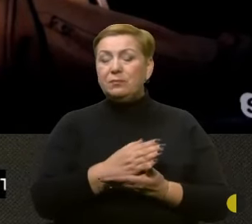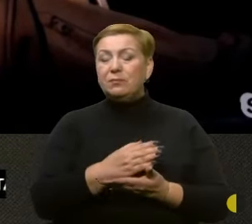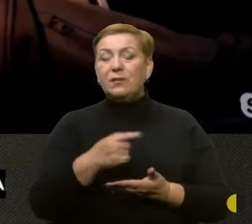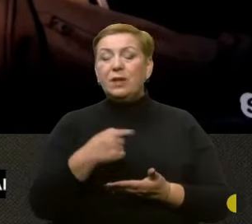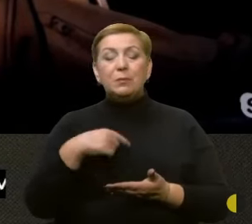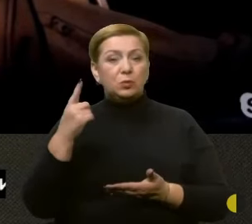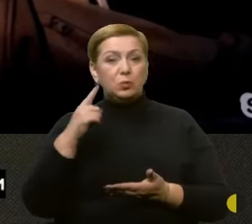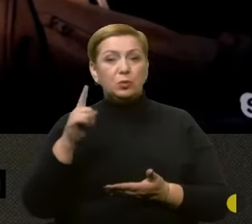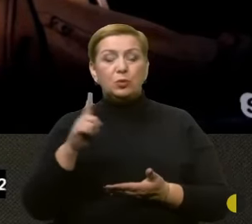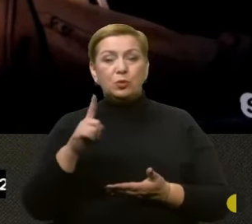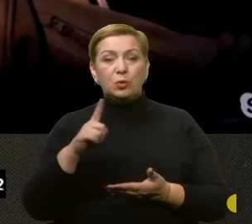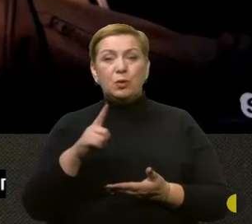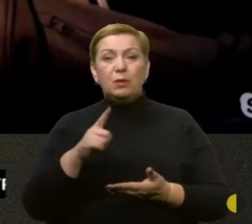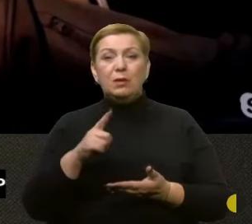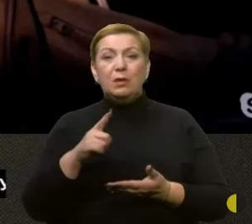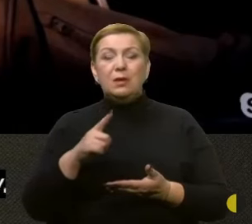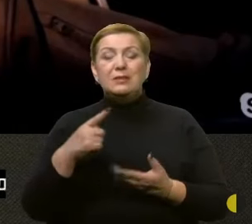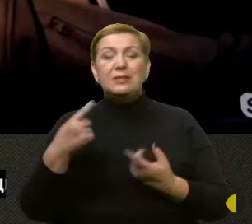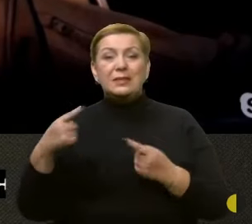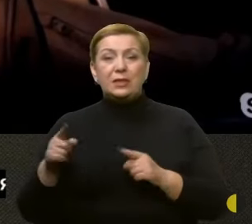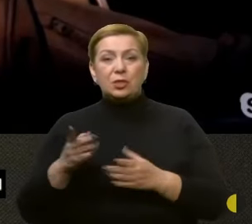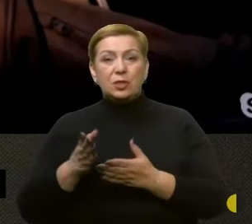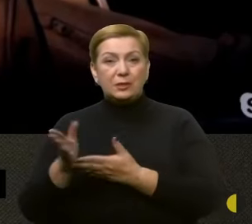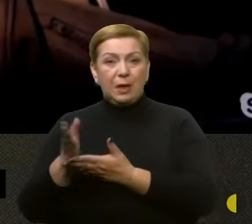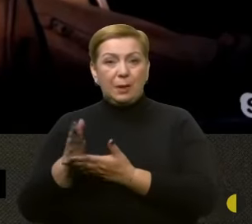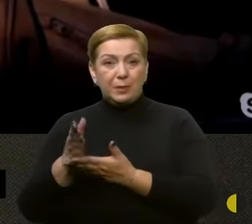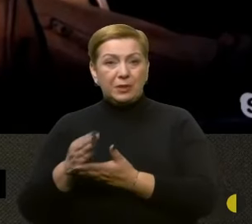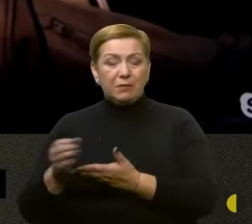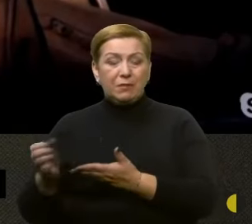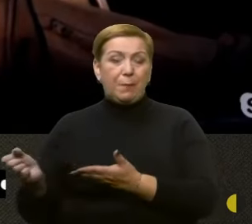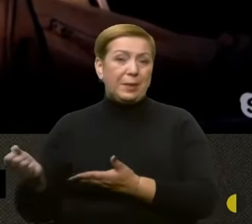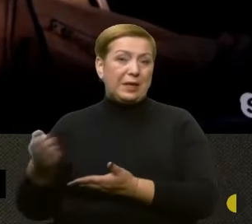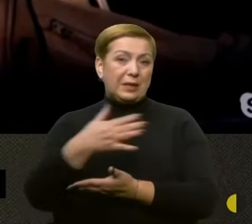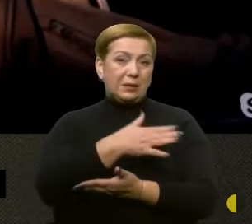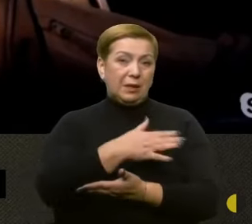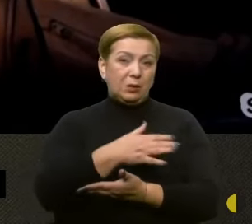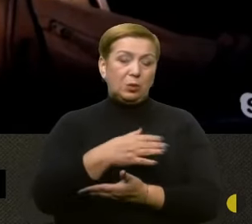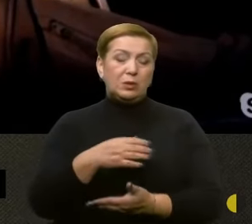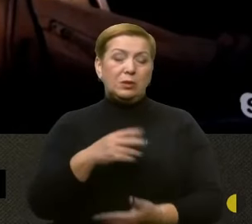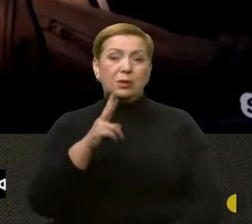інших напрямків на Куп'янський. Про які цифри йдеться?